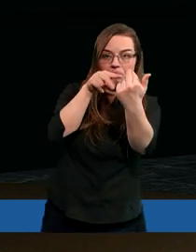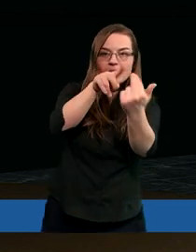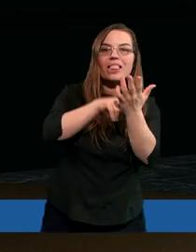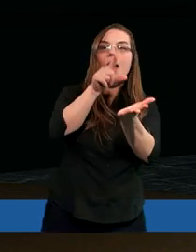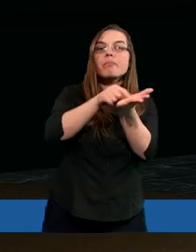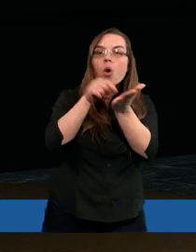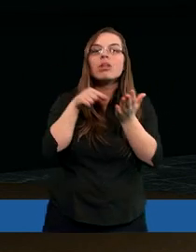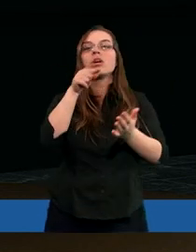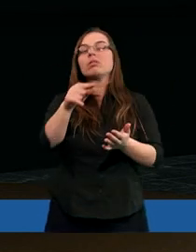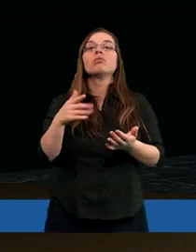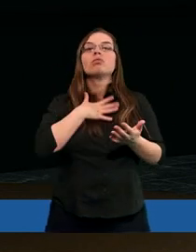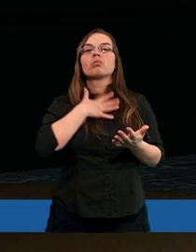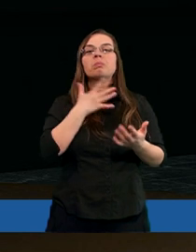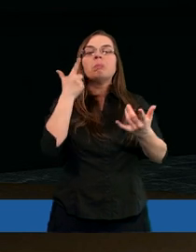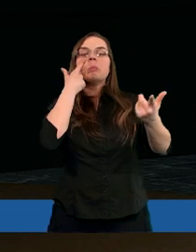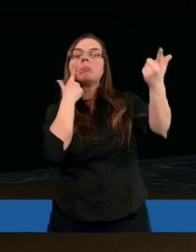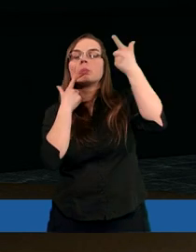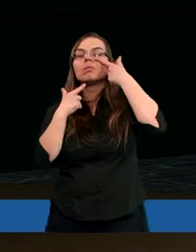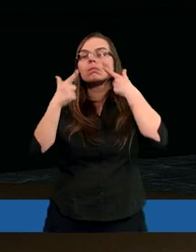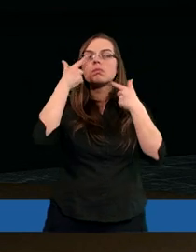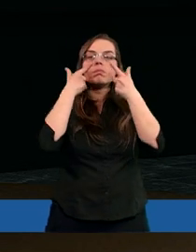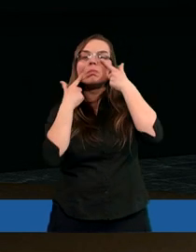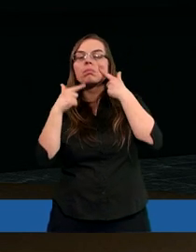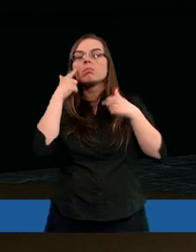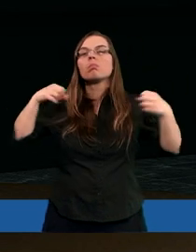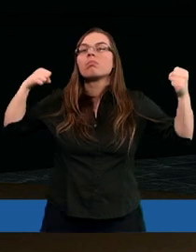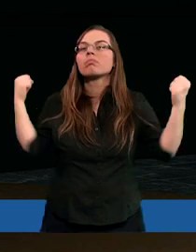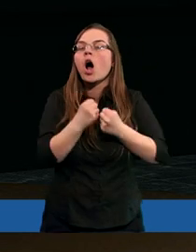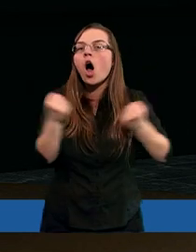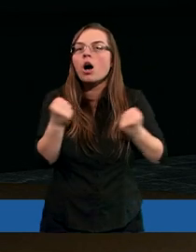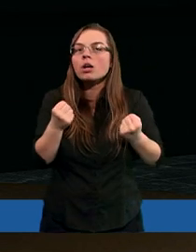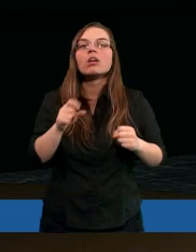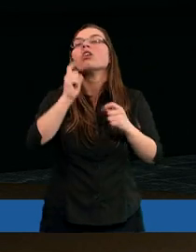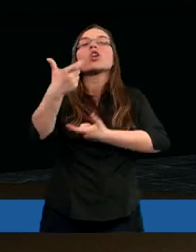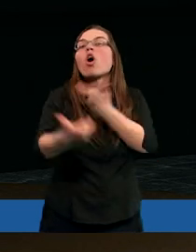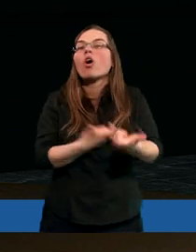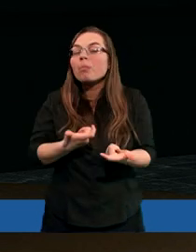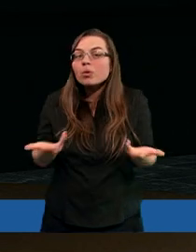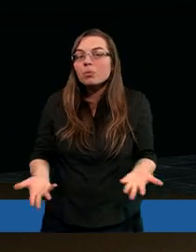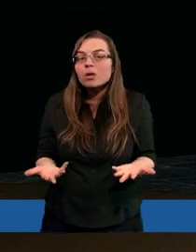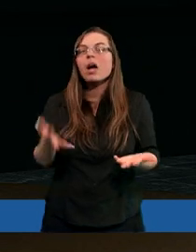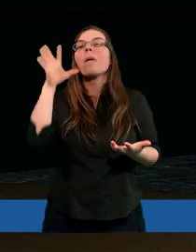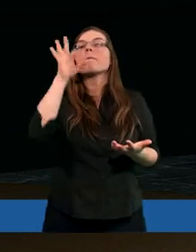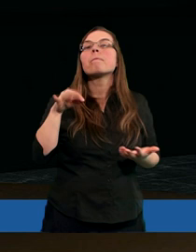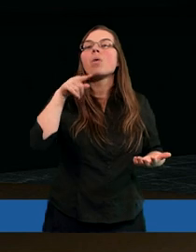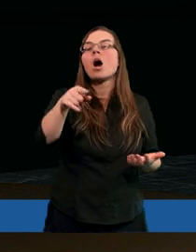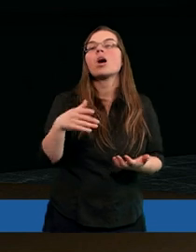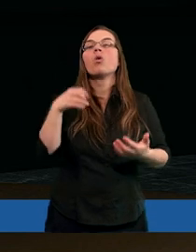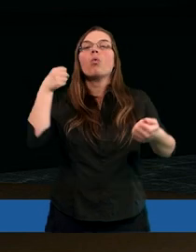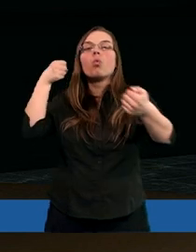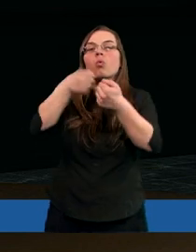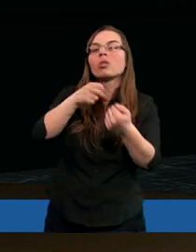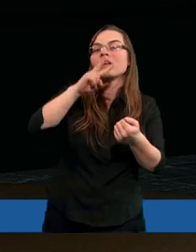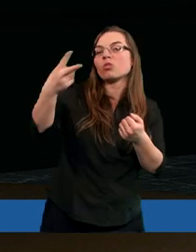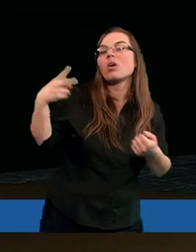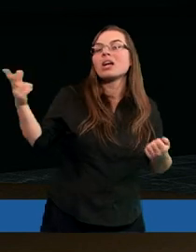a on wtedy gorzko płakał z tego powodu, co robił. Bo to, że wyjął miecz i tam uderzył